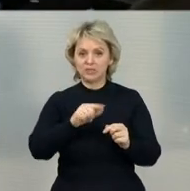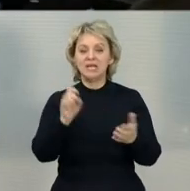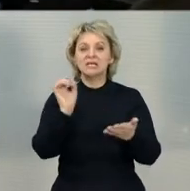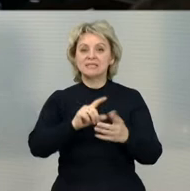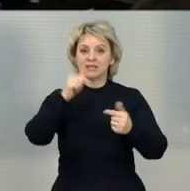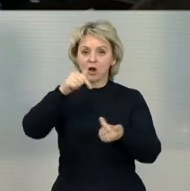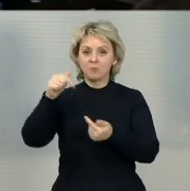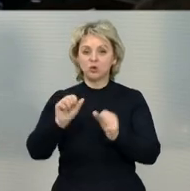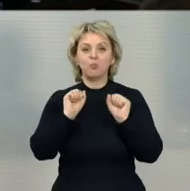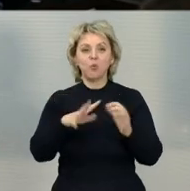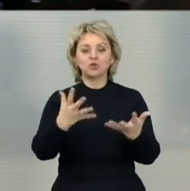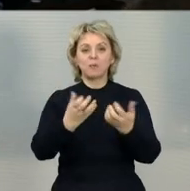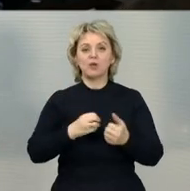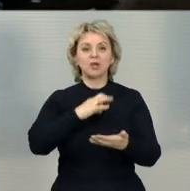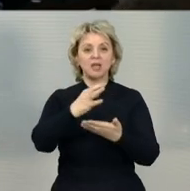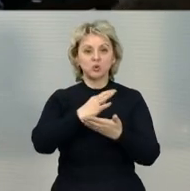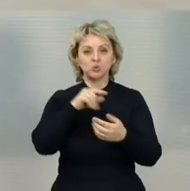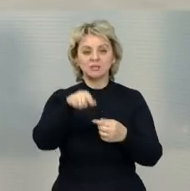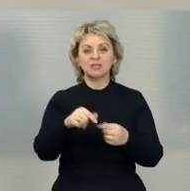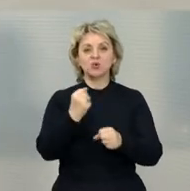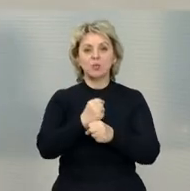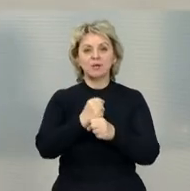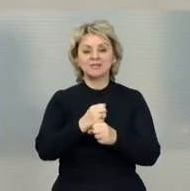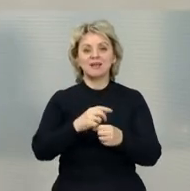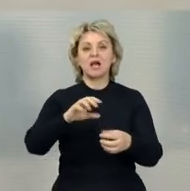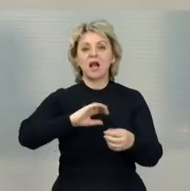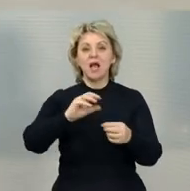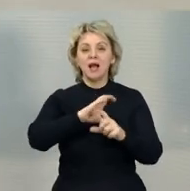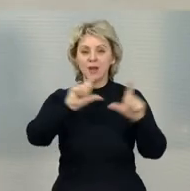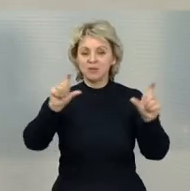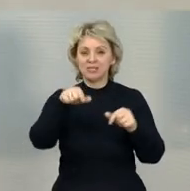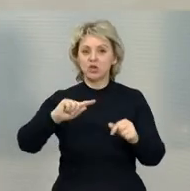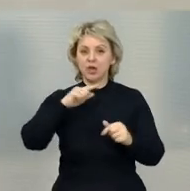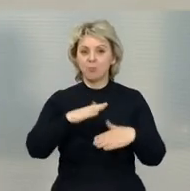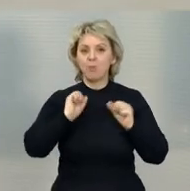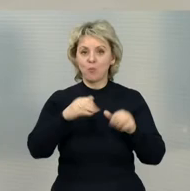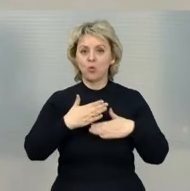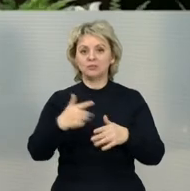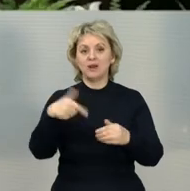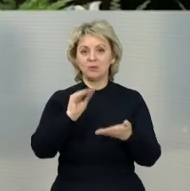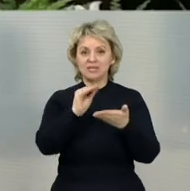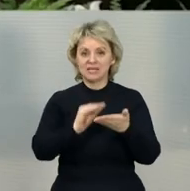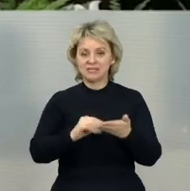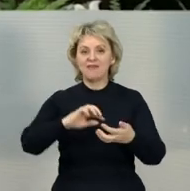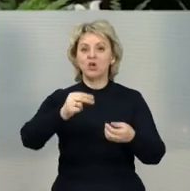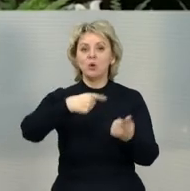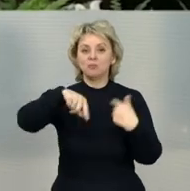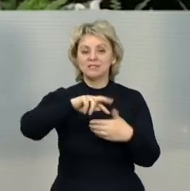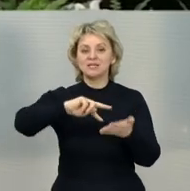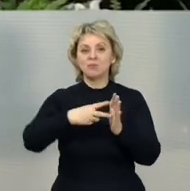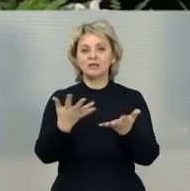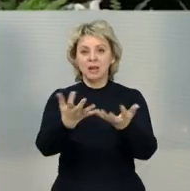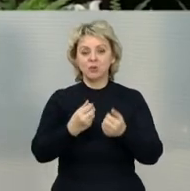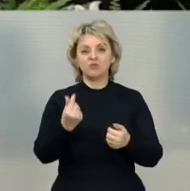центре компетенции можно будет получить консультации по созданию кооператива. Экономисты помогут грамотно составить бизнес-план для